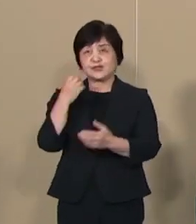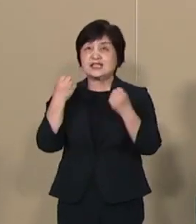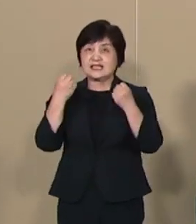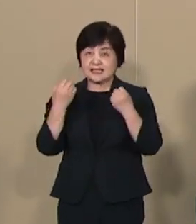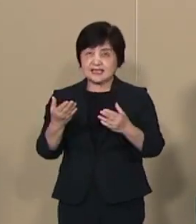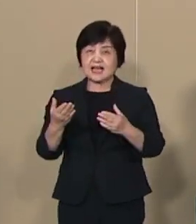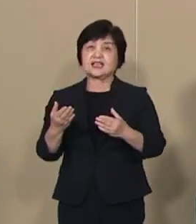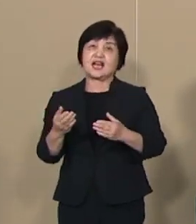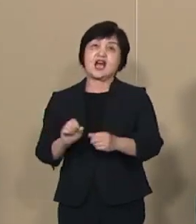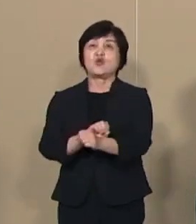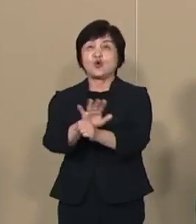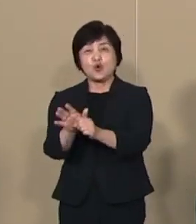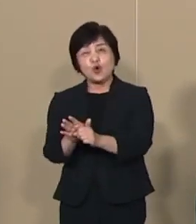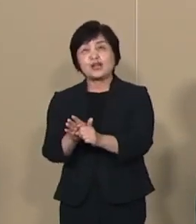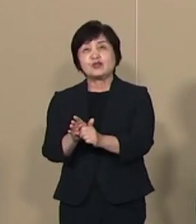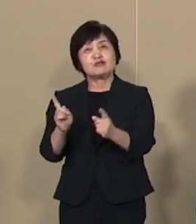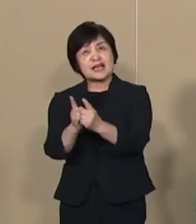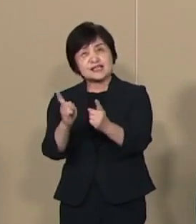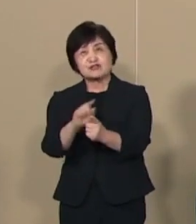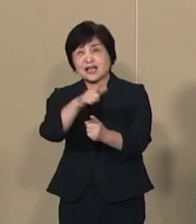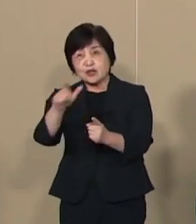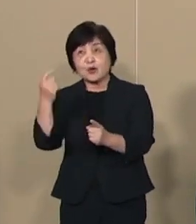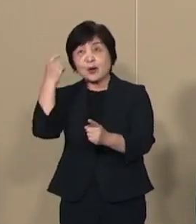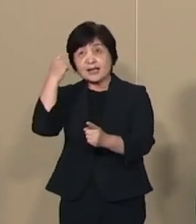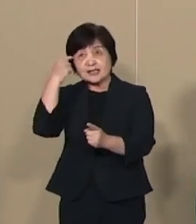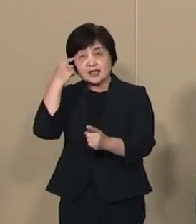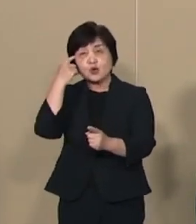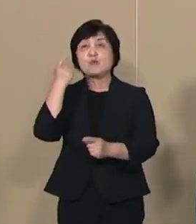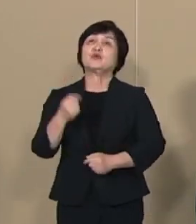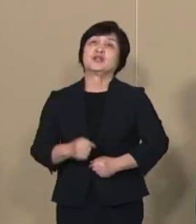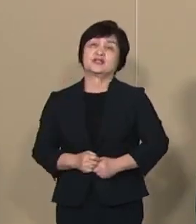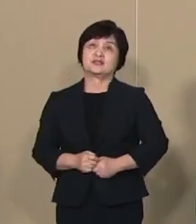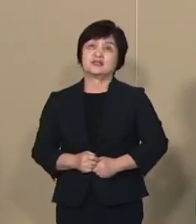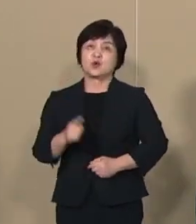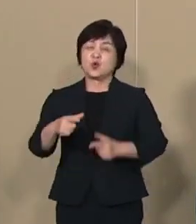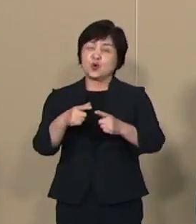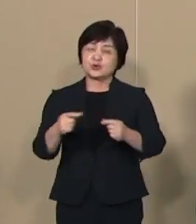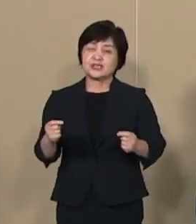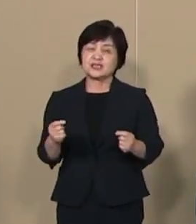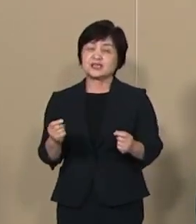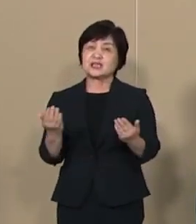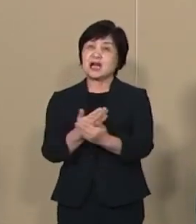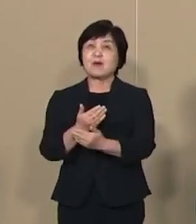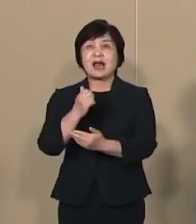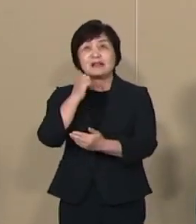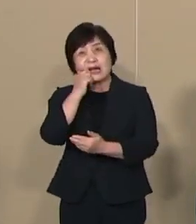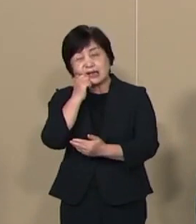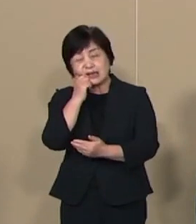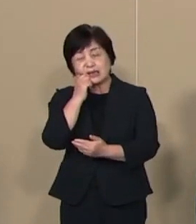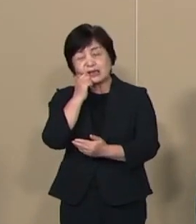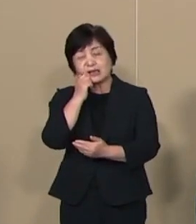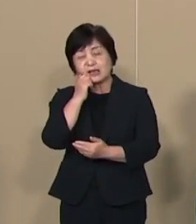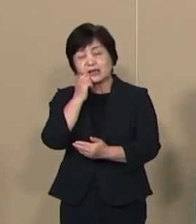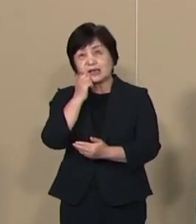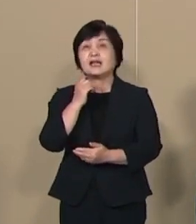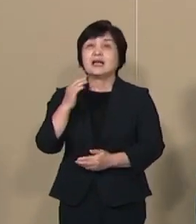です対策で皆さん感じたと思いますけどやっぱりこの国って変わらないんだって思っててすごくそれに落胆している